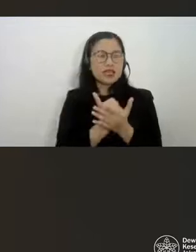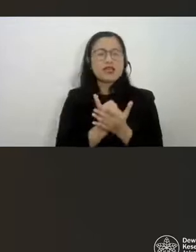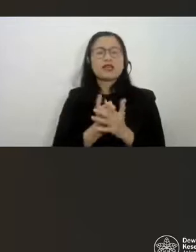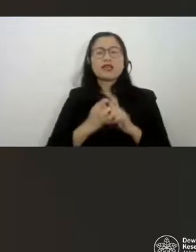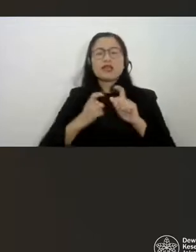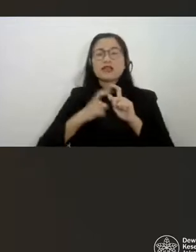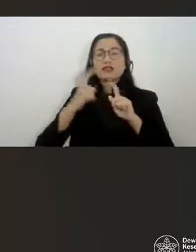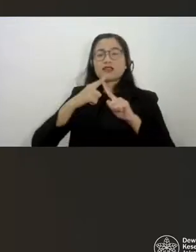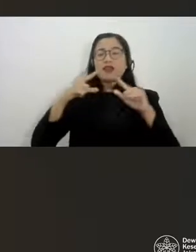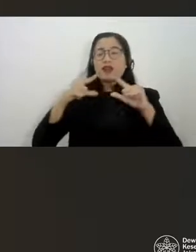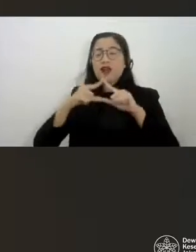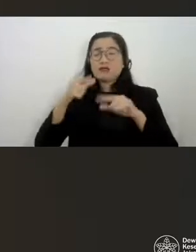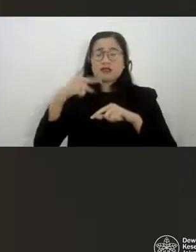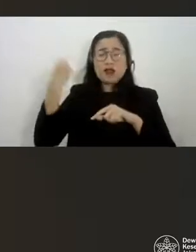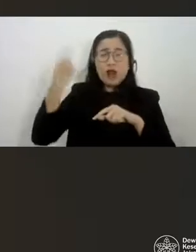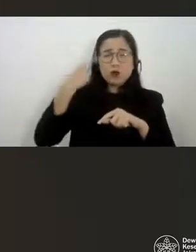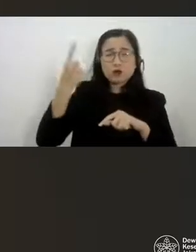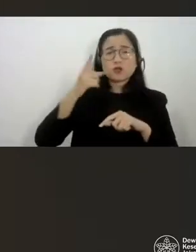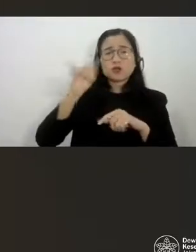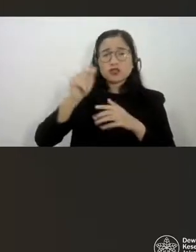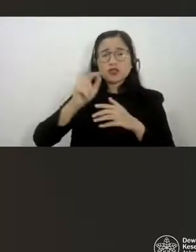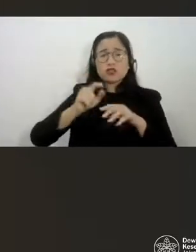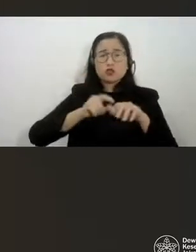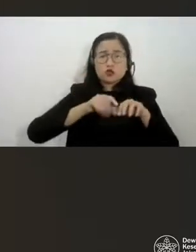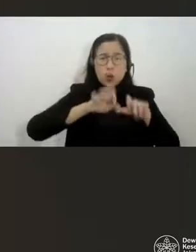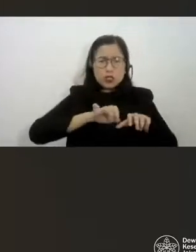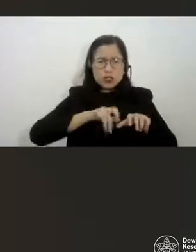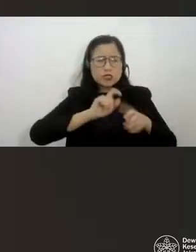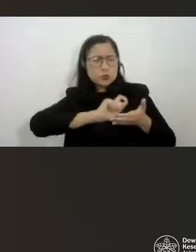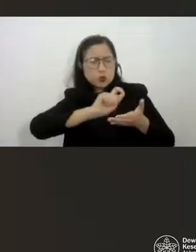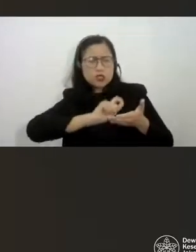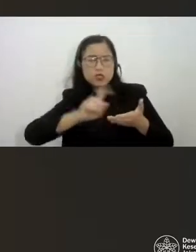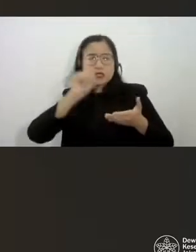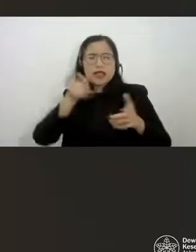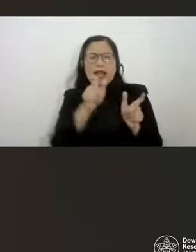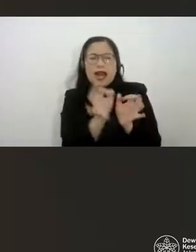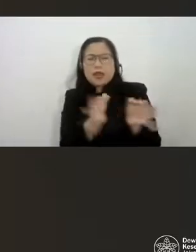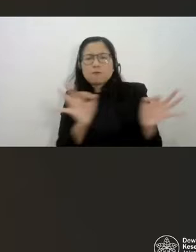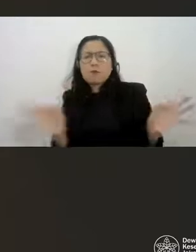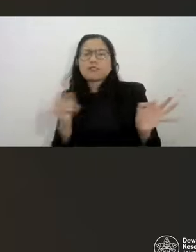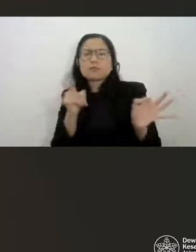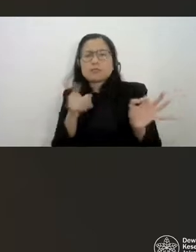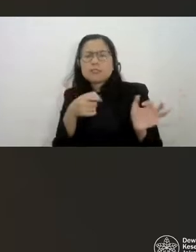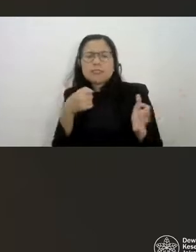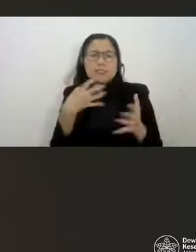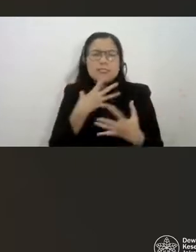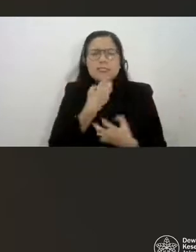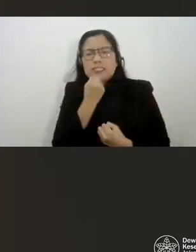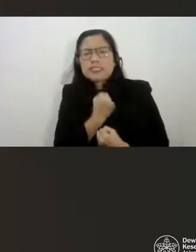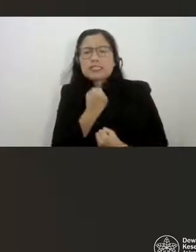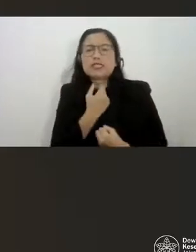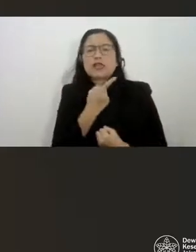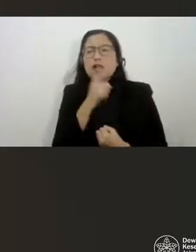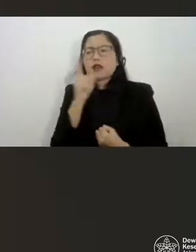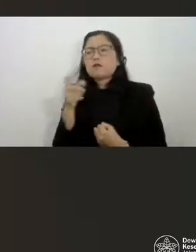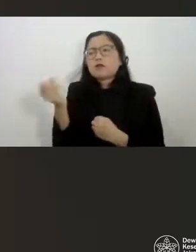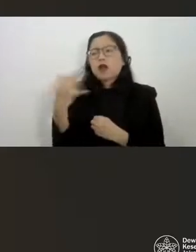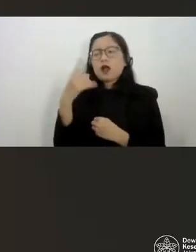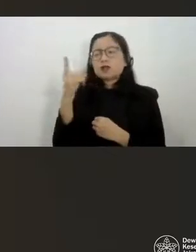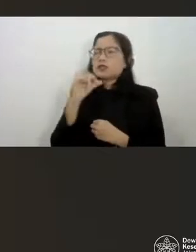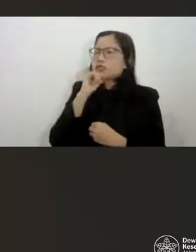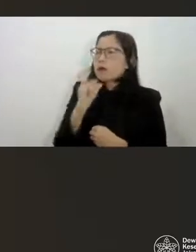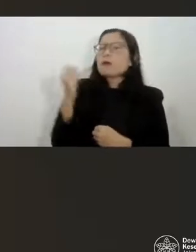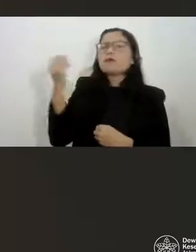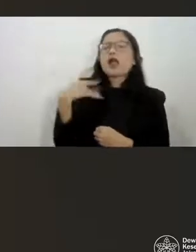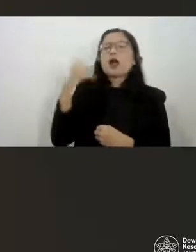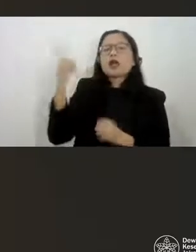menulis dengan nada gemas ya kalimat berikut, dan saya sangat suka ya kalimat ini. Siapakah yang mengatakan bahwa syarat untuk